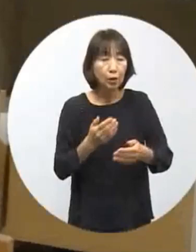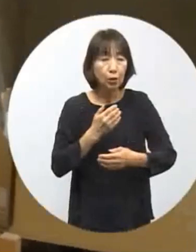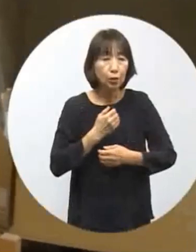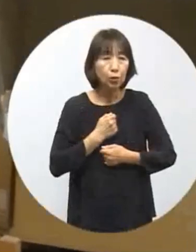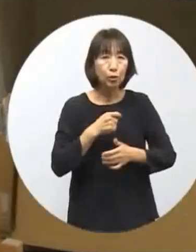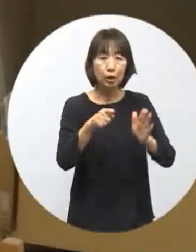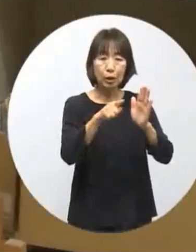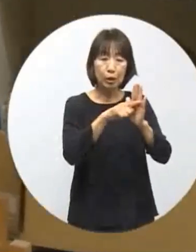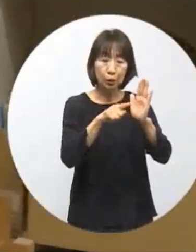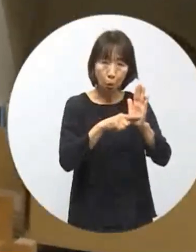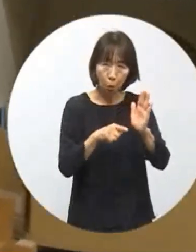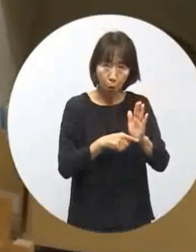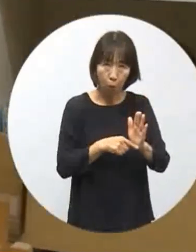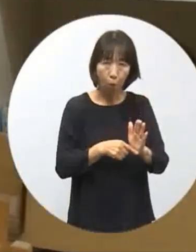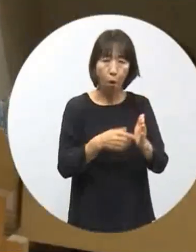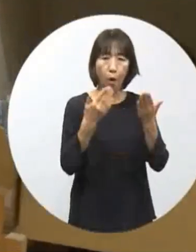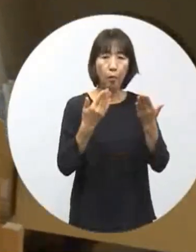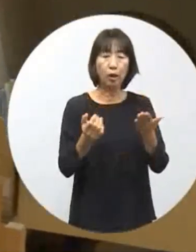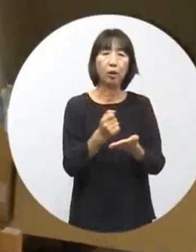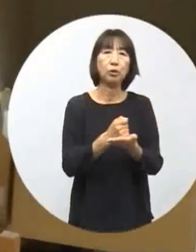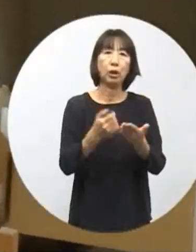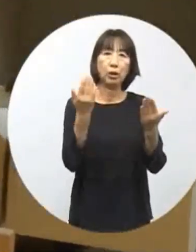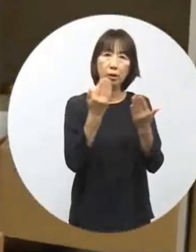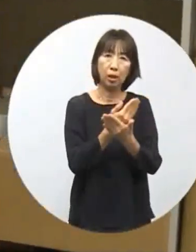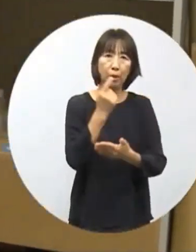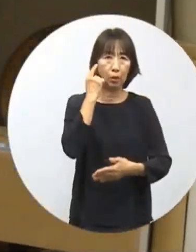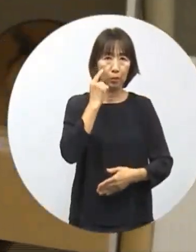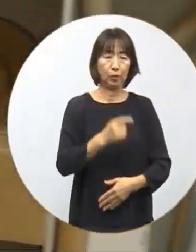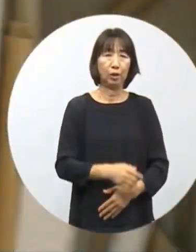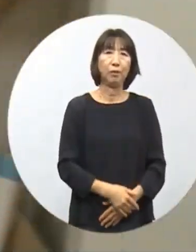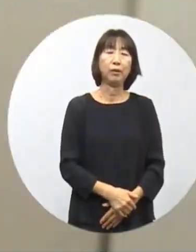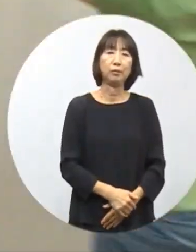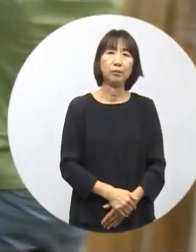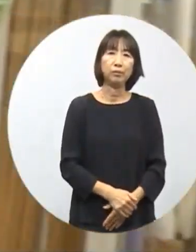と学んでいただく機会になればと思っております。